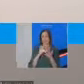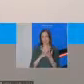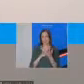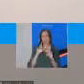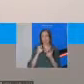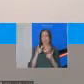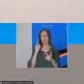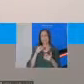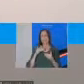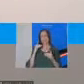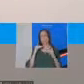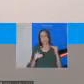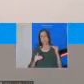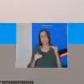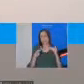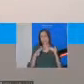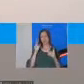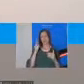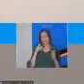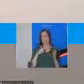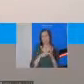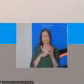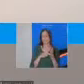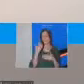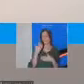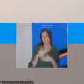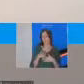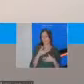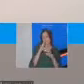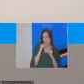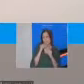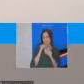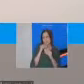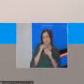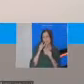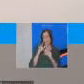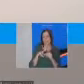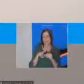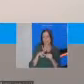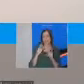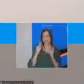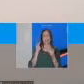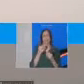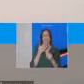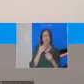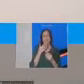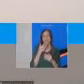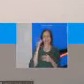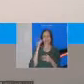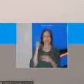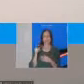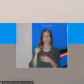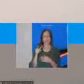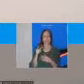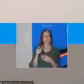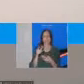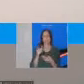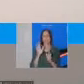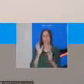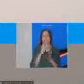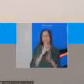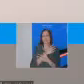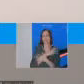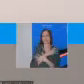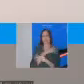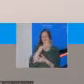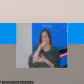איזושהי נקודה, למה יש גם פער שגדל, שבסופו של דבר, שאם מדברים גם על הקהילה היהודית אמריקאית שמאוד